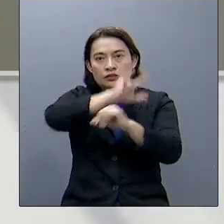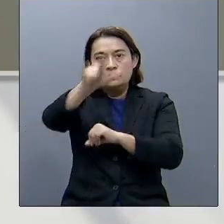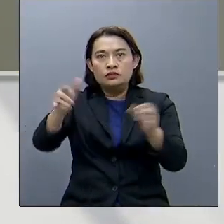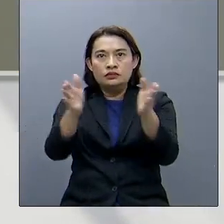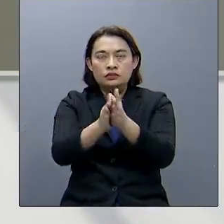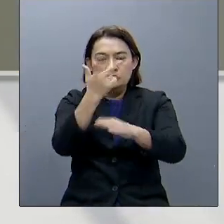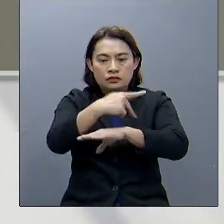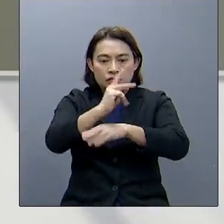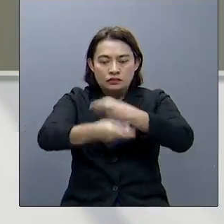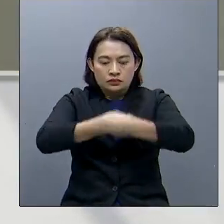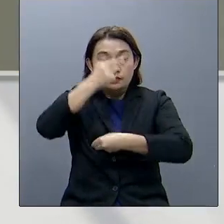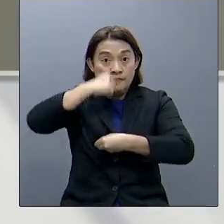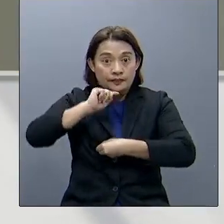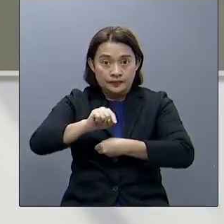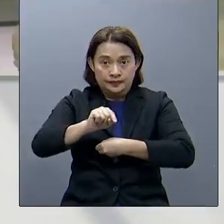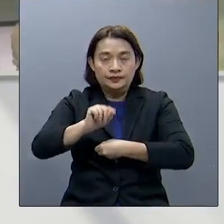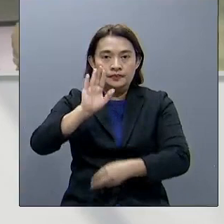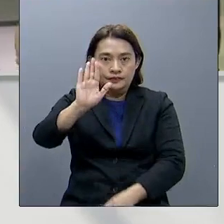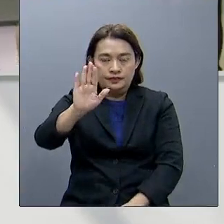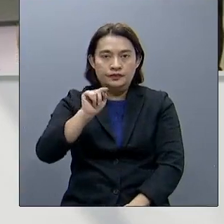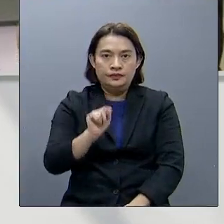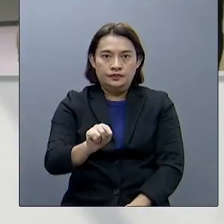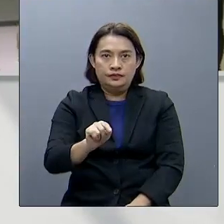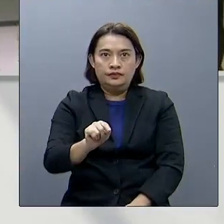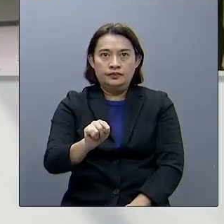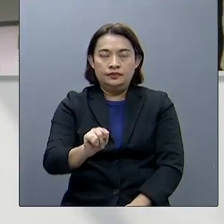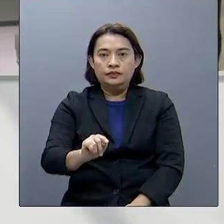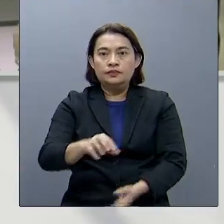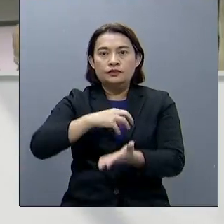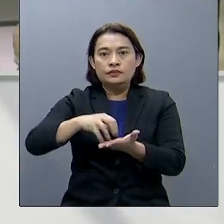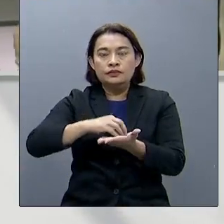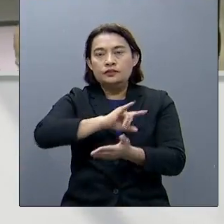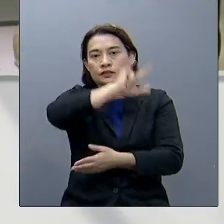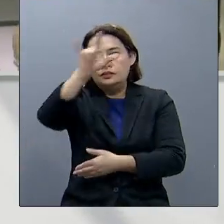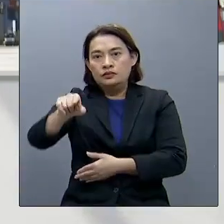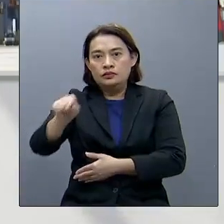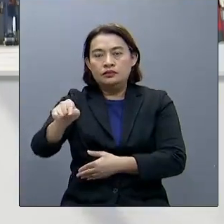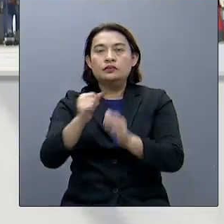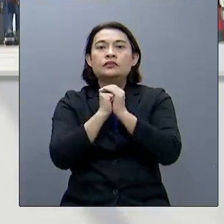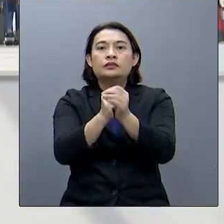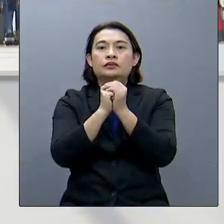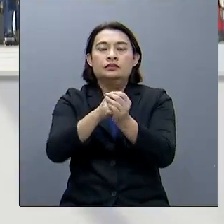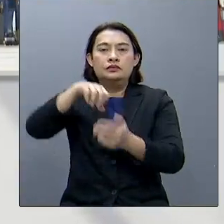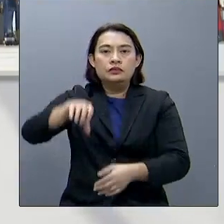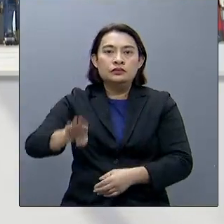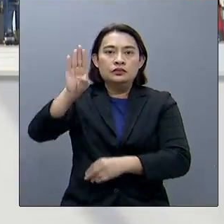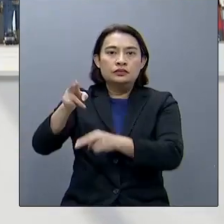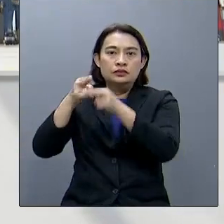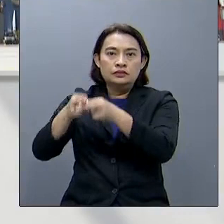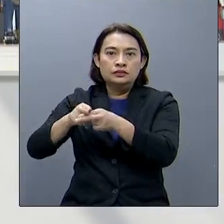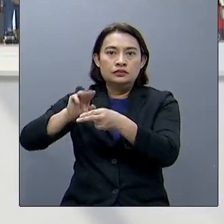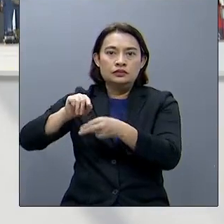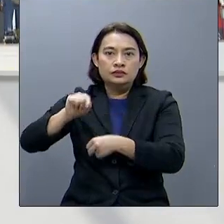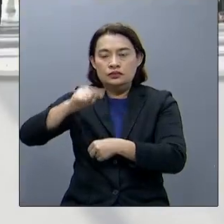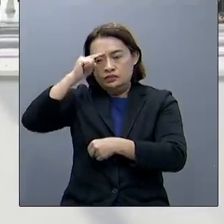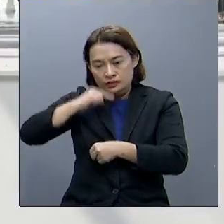รมการหอการค้าไทยและสภาหอการค้าแห่งประเทศไทยบอกว่าในการเดินทางมาจีนครั้งนี้นะคะภาคเอกชนของ2ประเทศค่ะคือสภาห